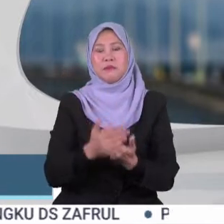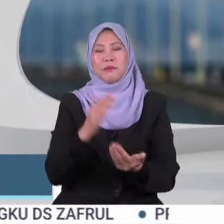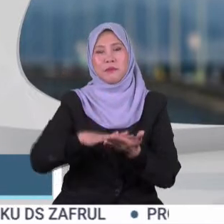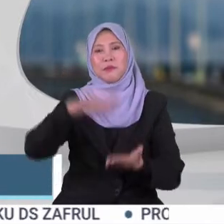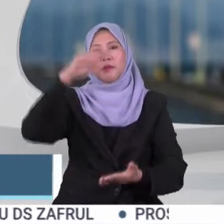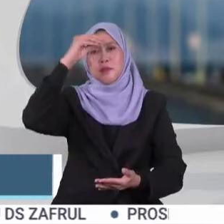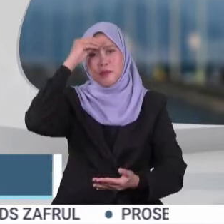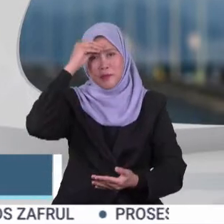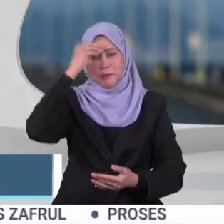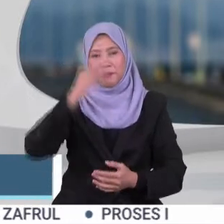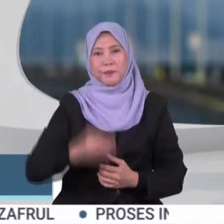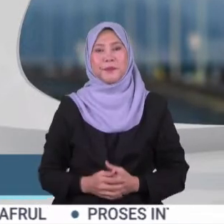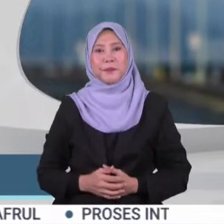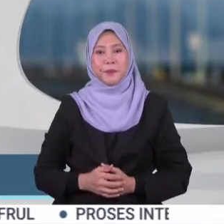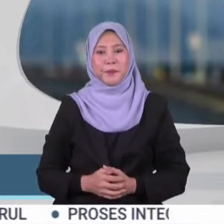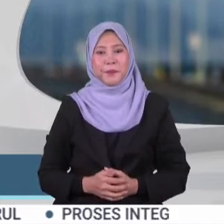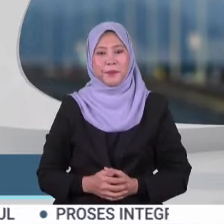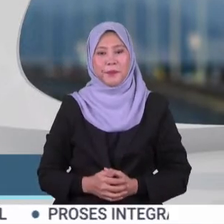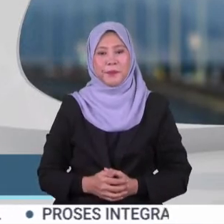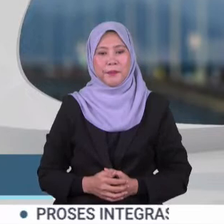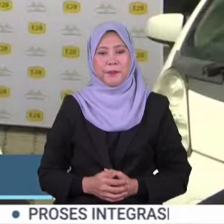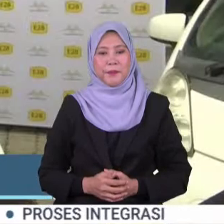pembelajaran yang lebih efektif.